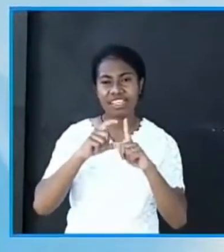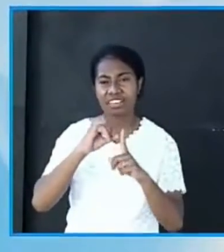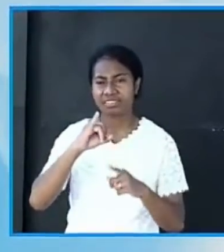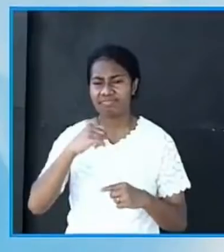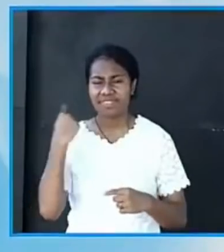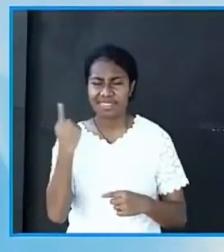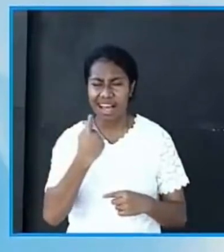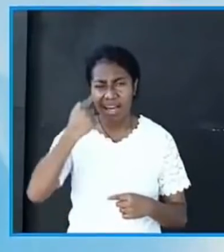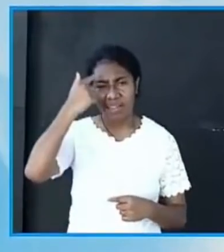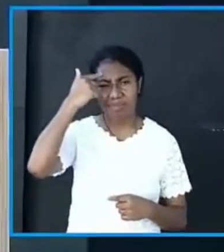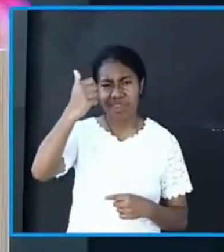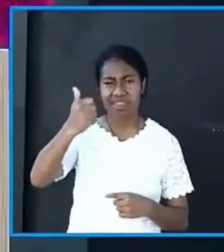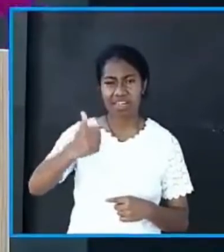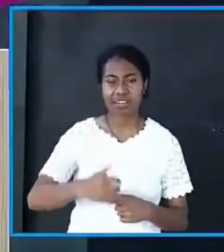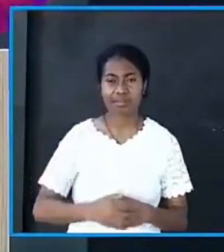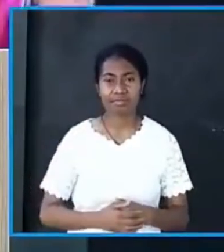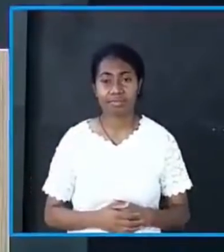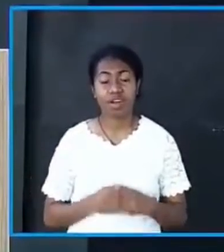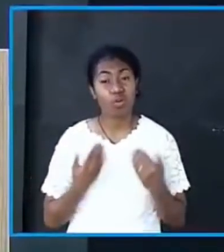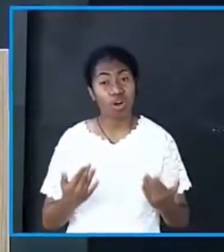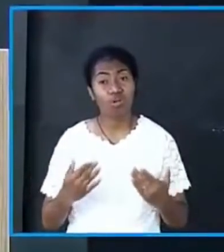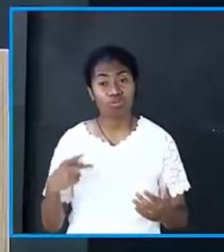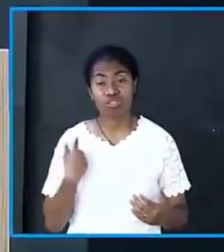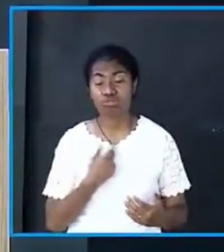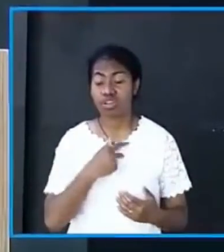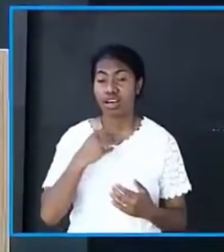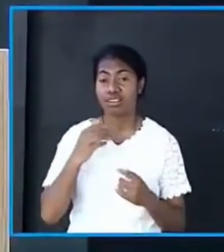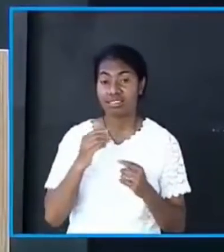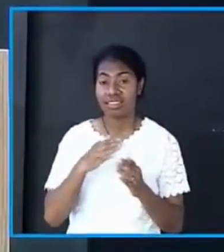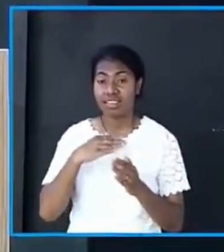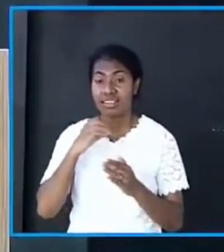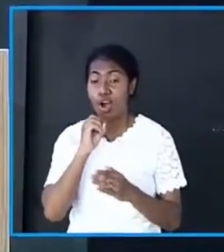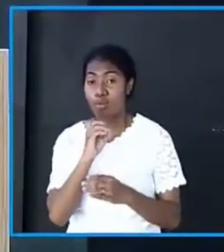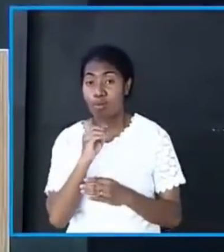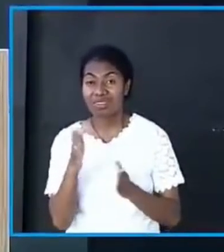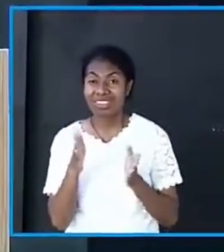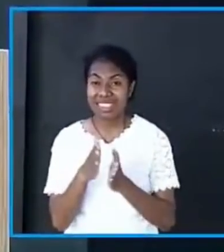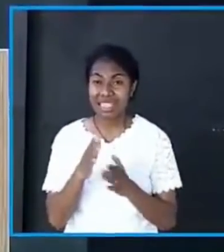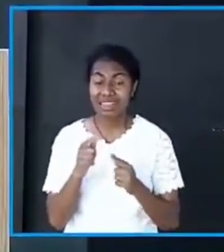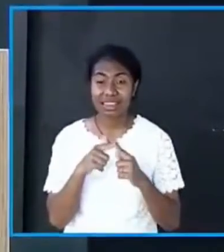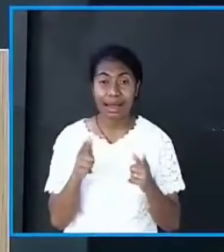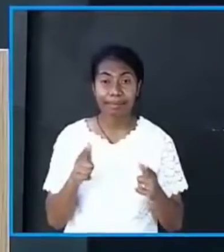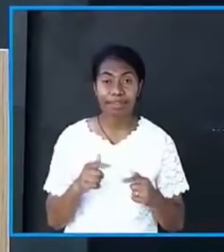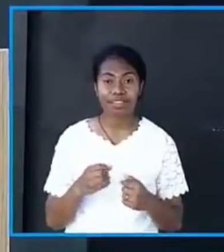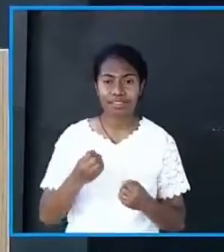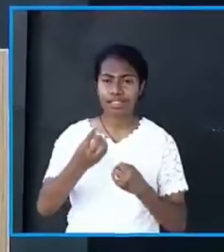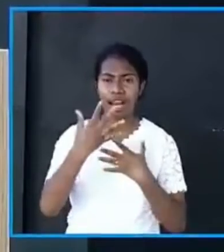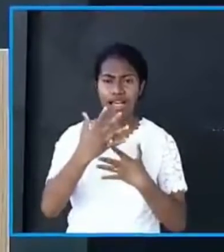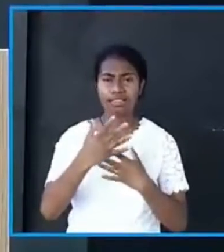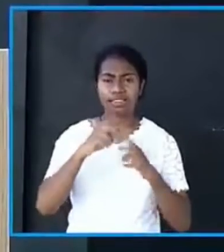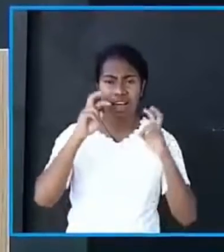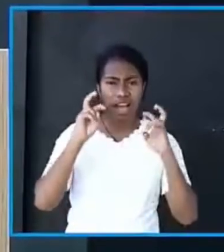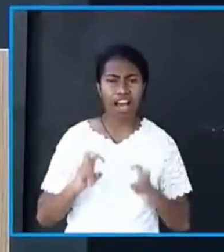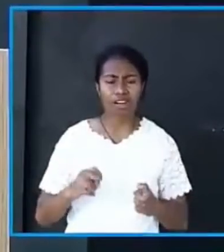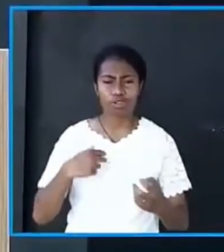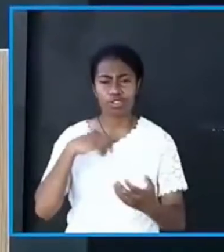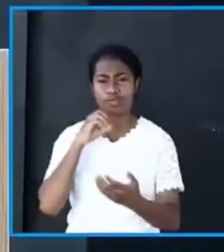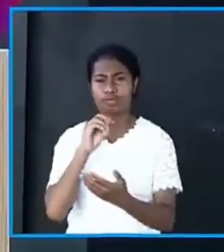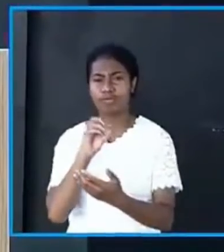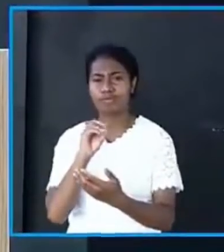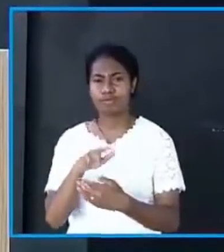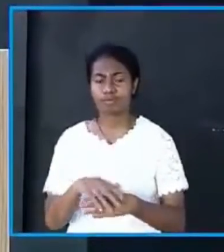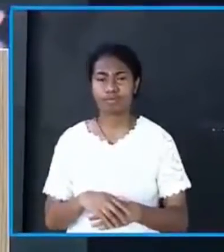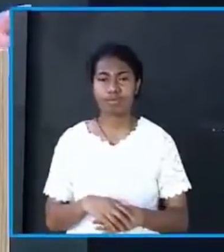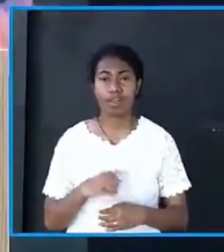binatang walaupun Tadi saya sudah singkong singgung sedikit tetapi jelas harus diberitakan